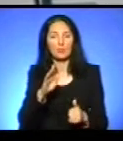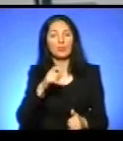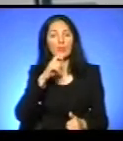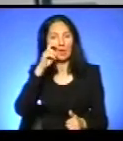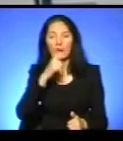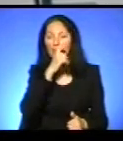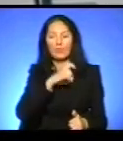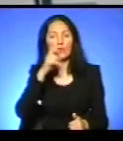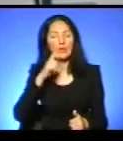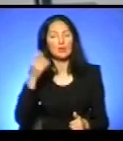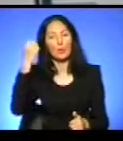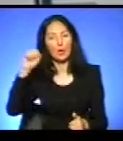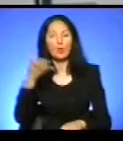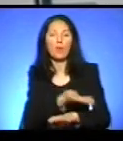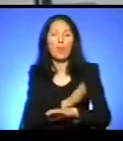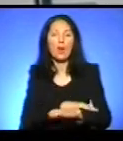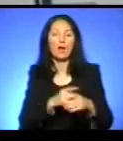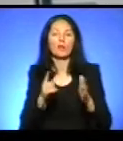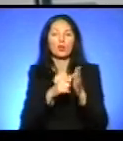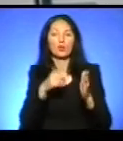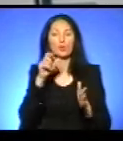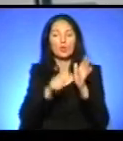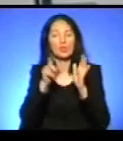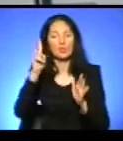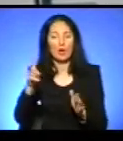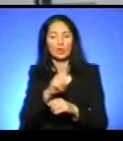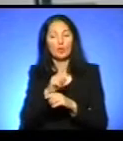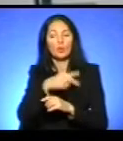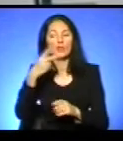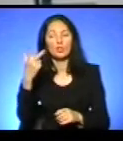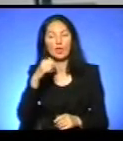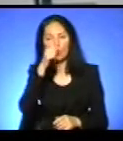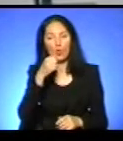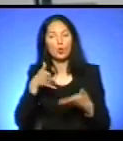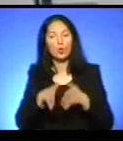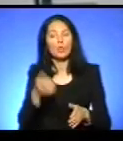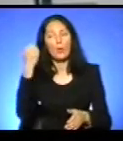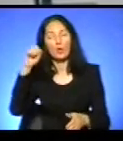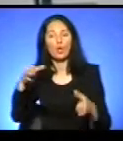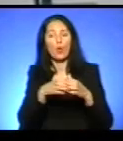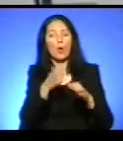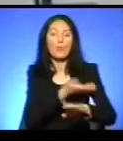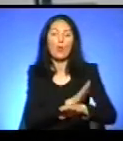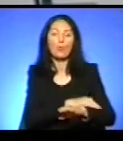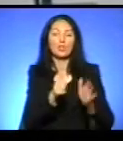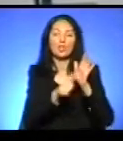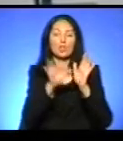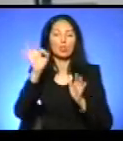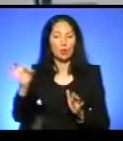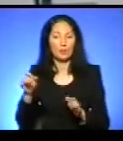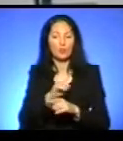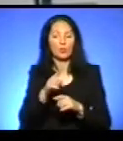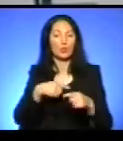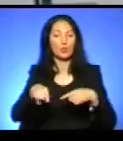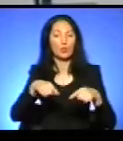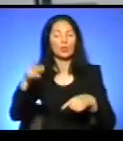перемогли поляків із рахунком 6-2. Тернополяни 2003 року народження перемогли команду із Польщі 6-0. Футболісти із